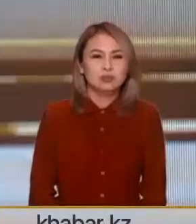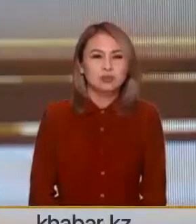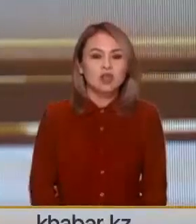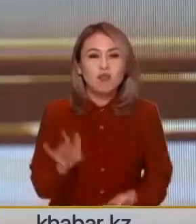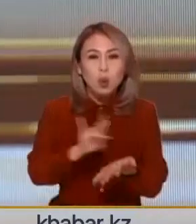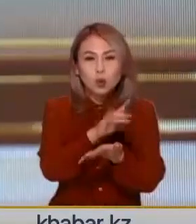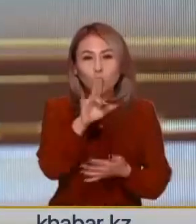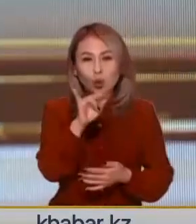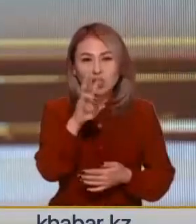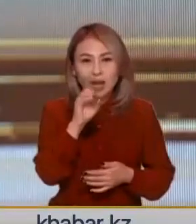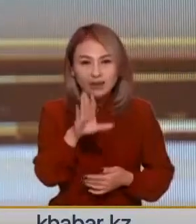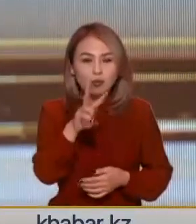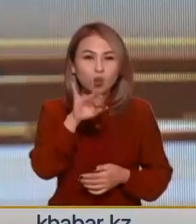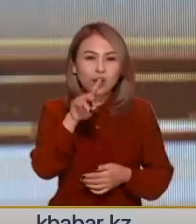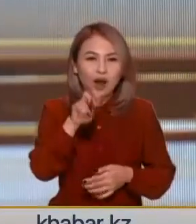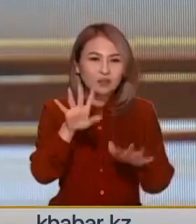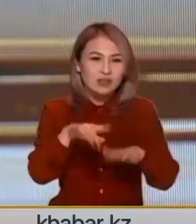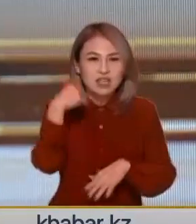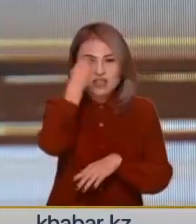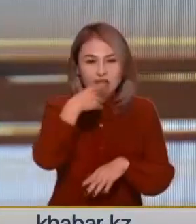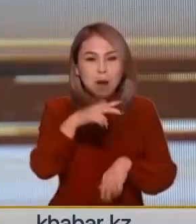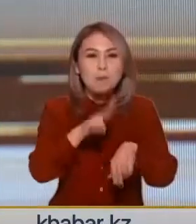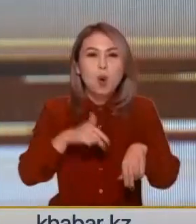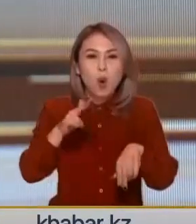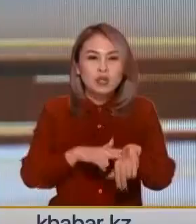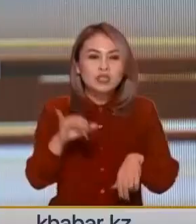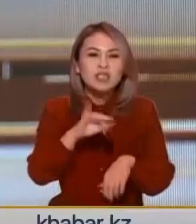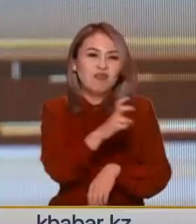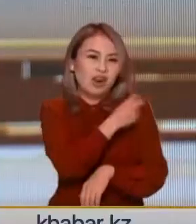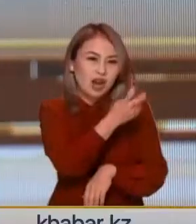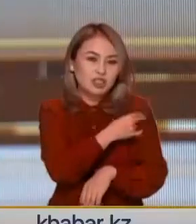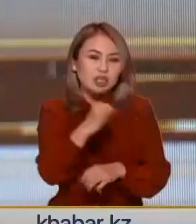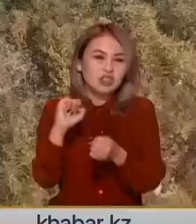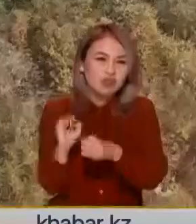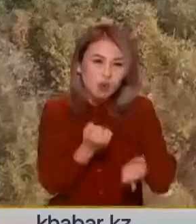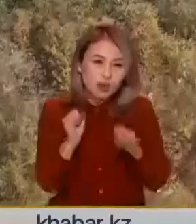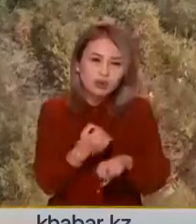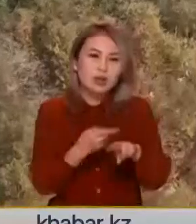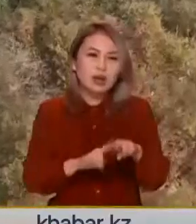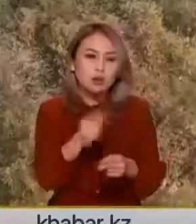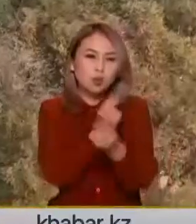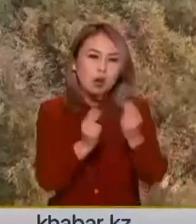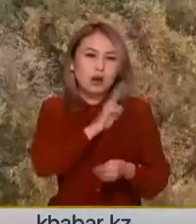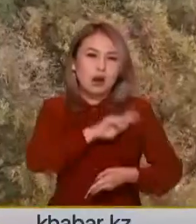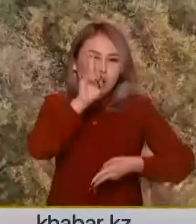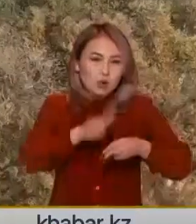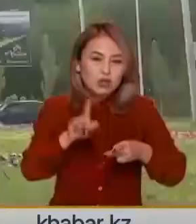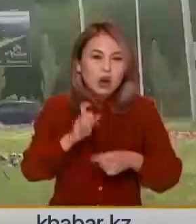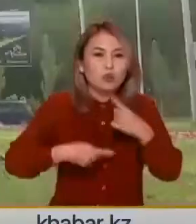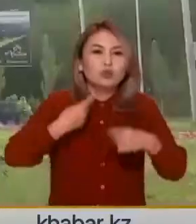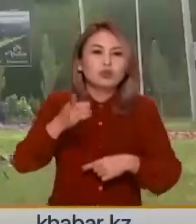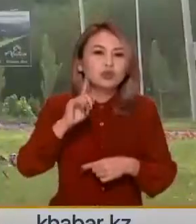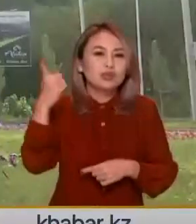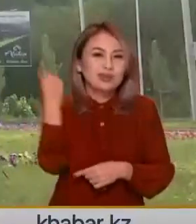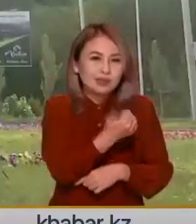В городе Кунаеве готовят муралы с изображениями полицейского, врача и дворника. Художники завершат работу уже на будущей неделе.